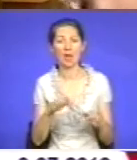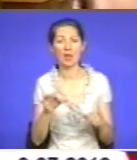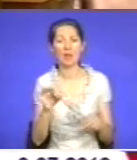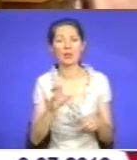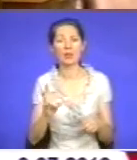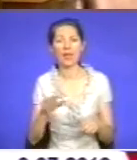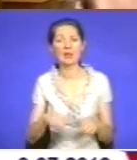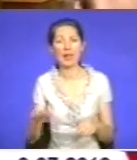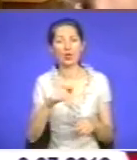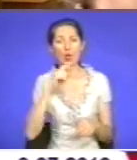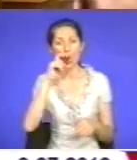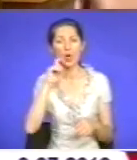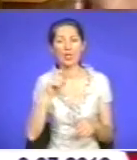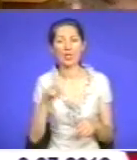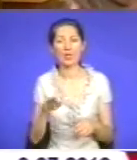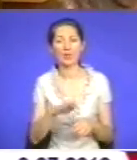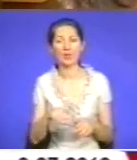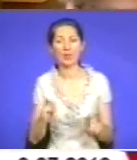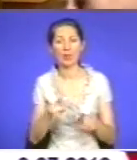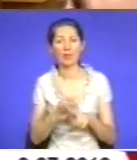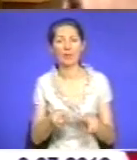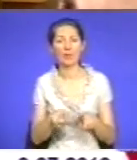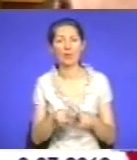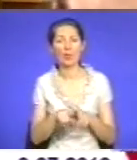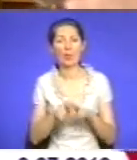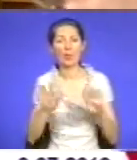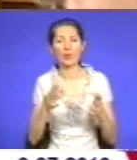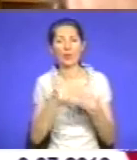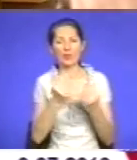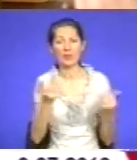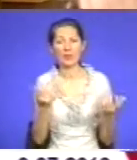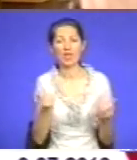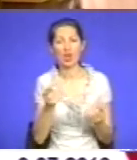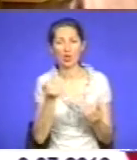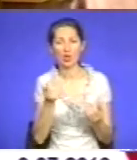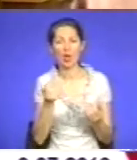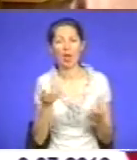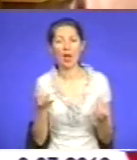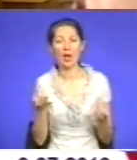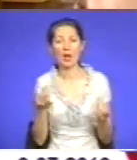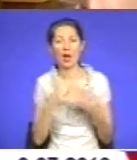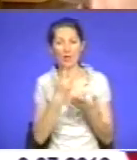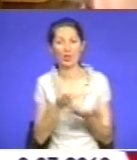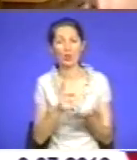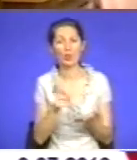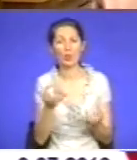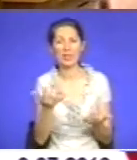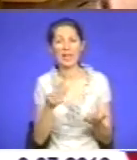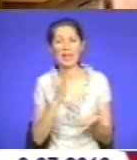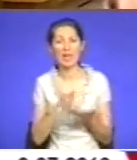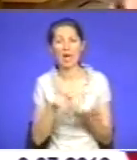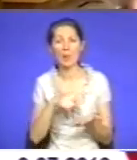території України. В даному випадку виставка, вона ще трошки в сироватому вигляді, тому що ще йде